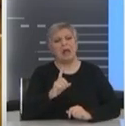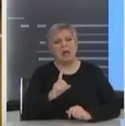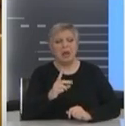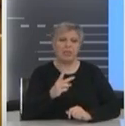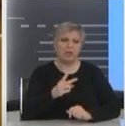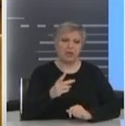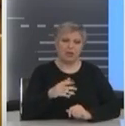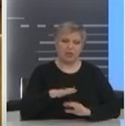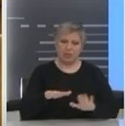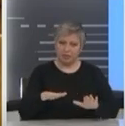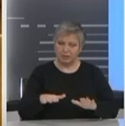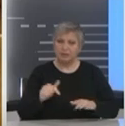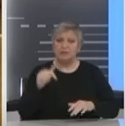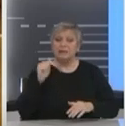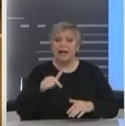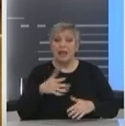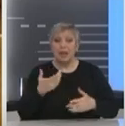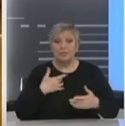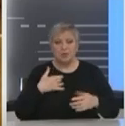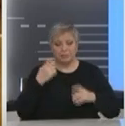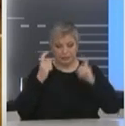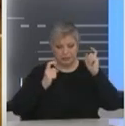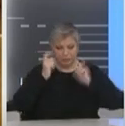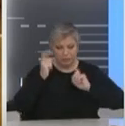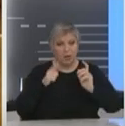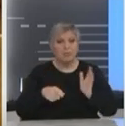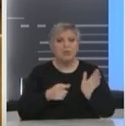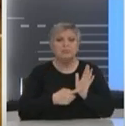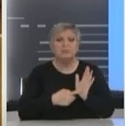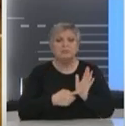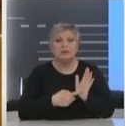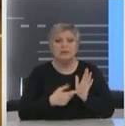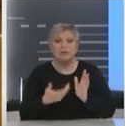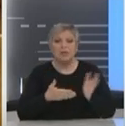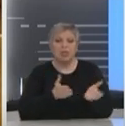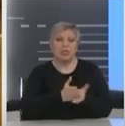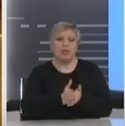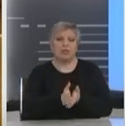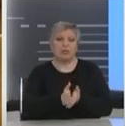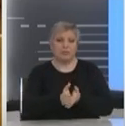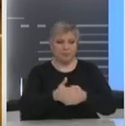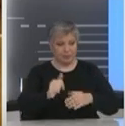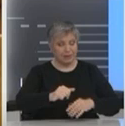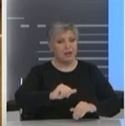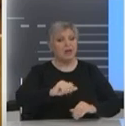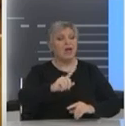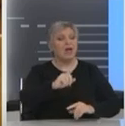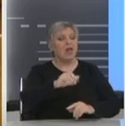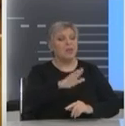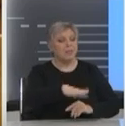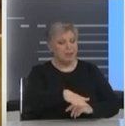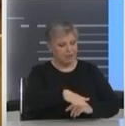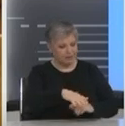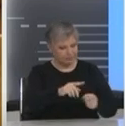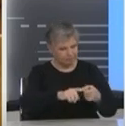εξορθολογισμένου και κατά την άποψή μας δίκαιου συστήματος? Αυξάνουμε τα επιδόματα για το πρώτο και το δεύτερο